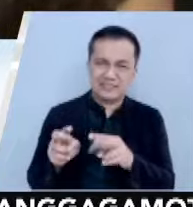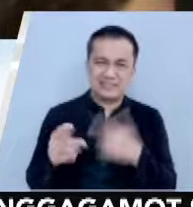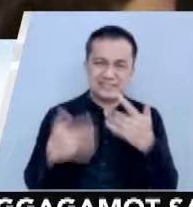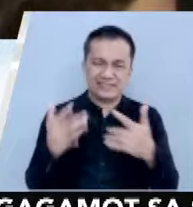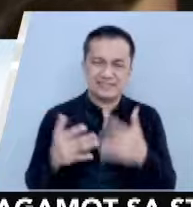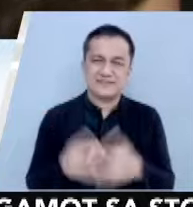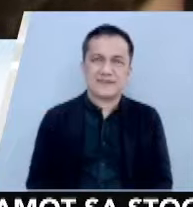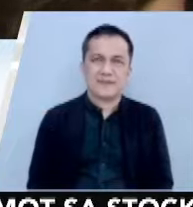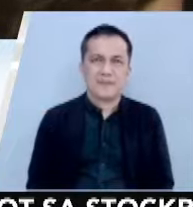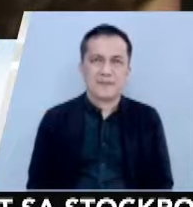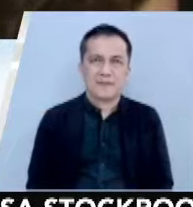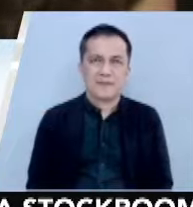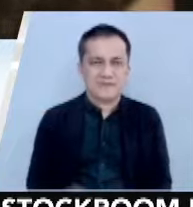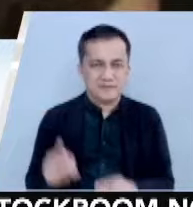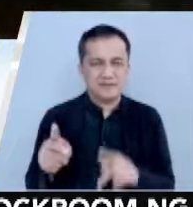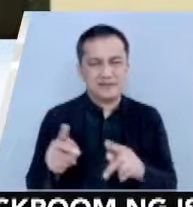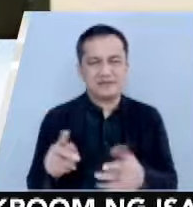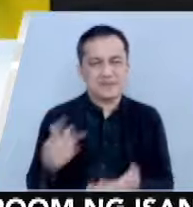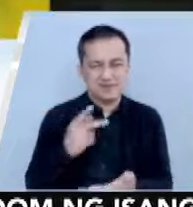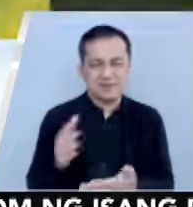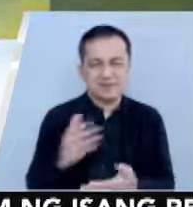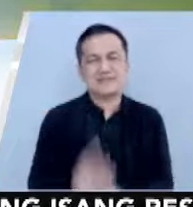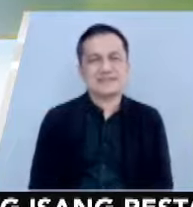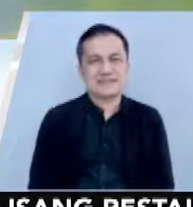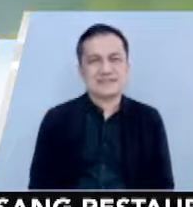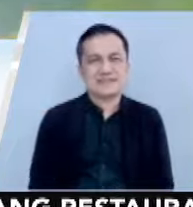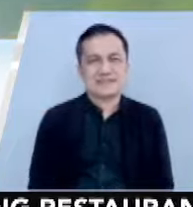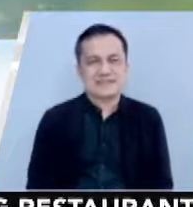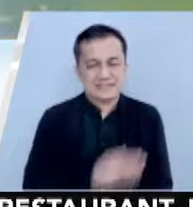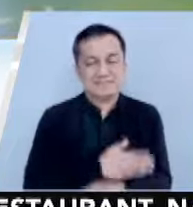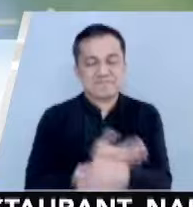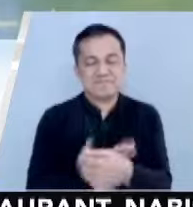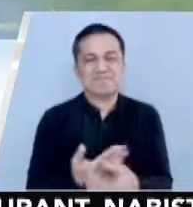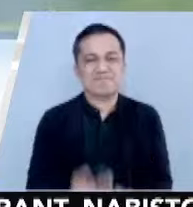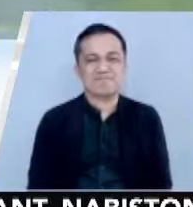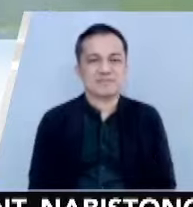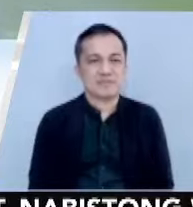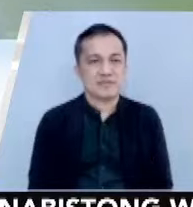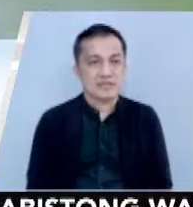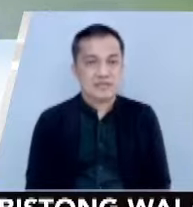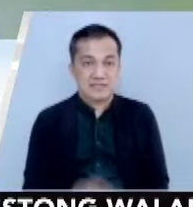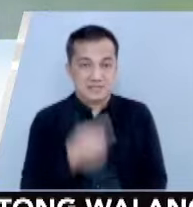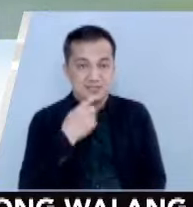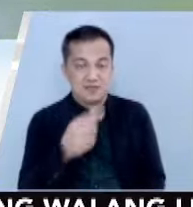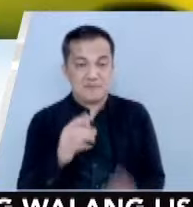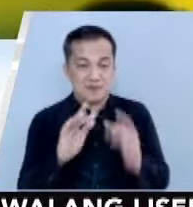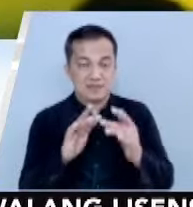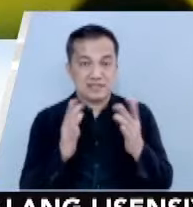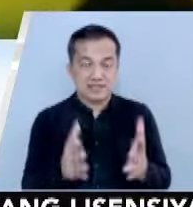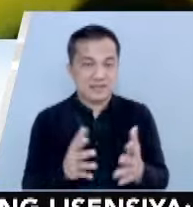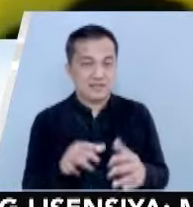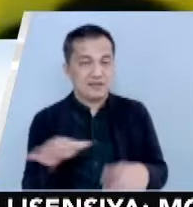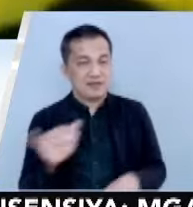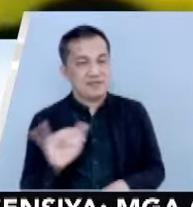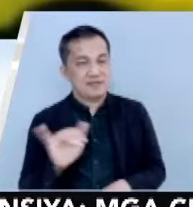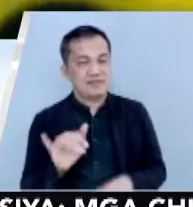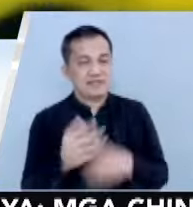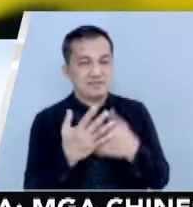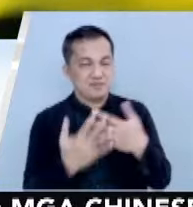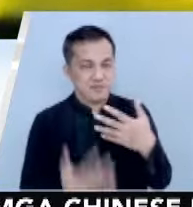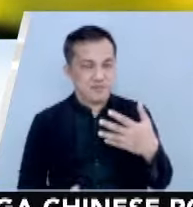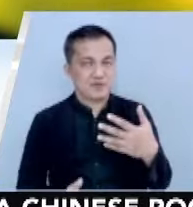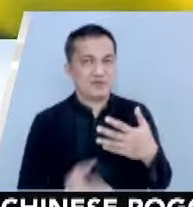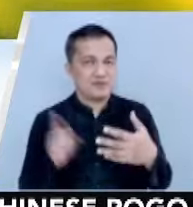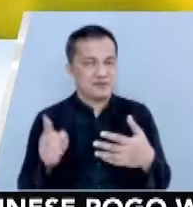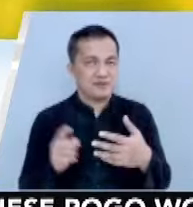sa performance ng anak namin. Sabi ng netizens, tila it's in the blood talaga ang pagiging